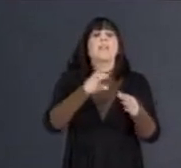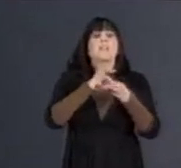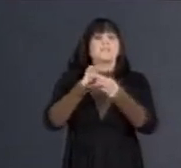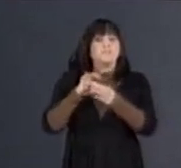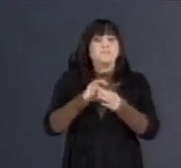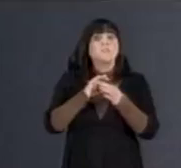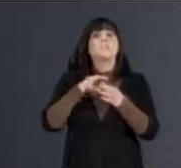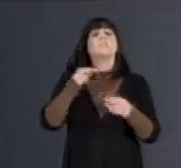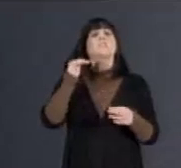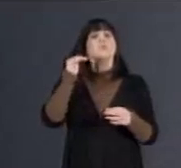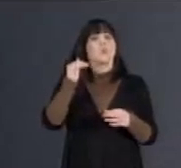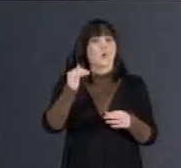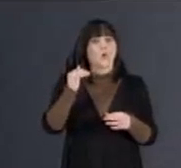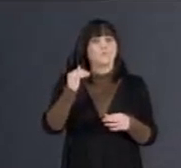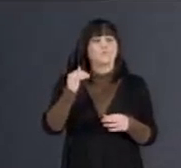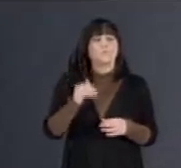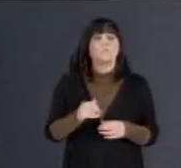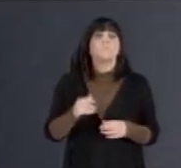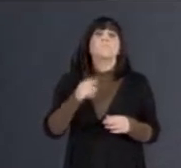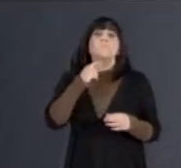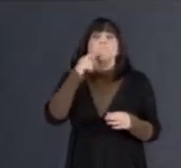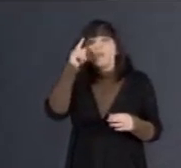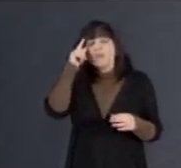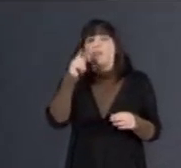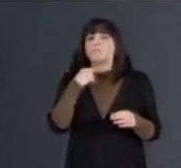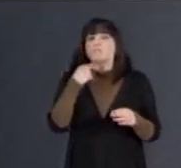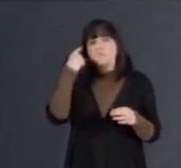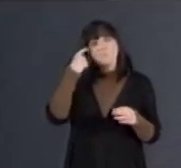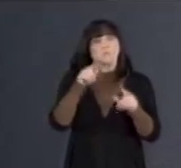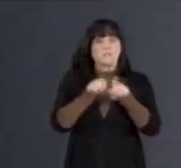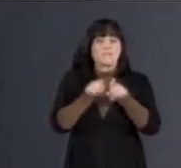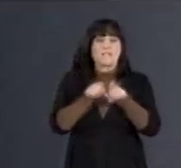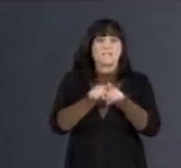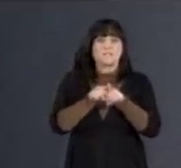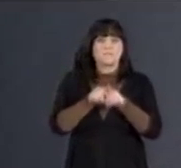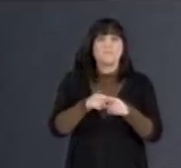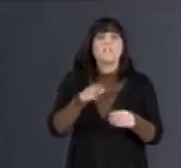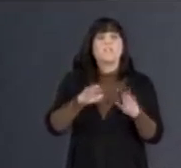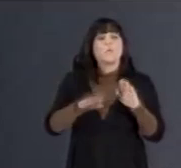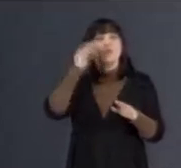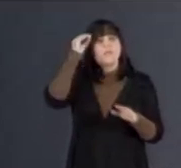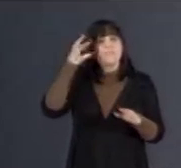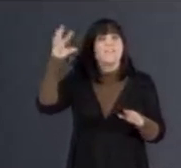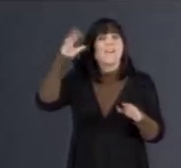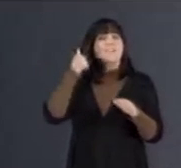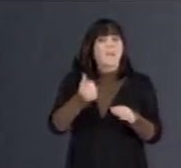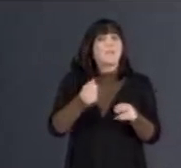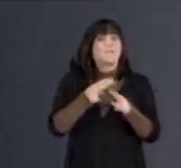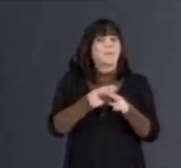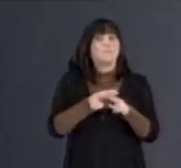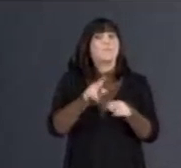il-sivil-partnership aw, ikon ikon ideja ta' jibbali l-siri